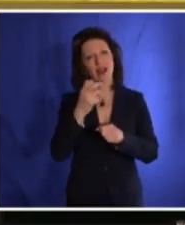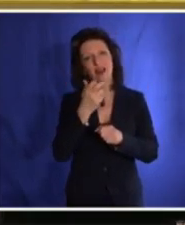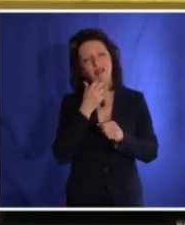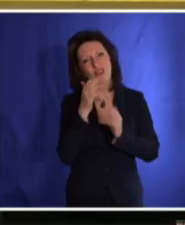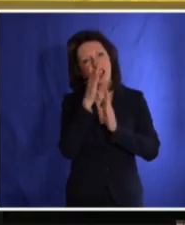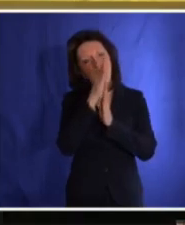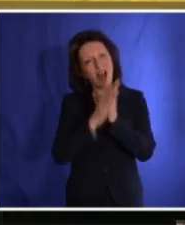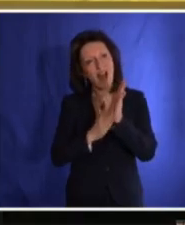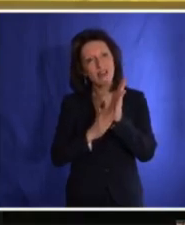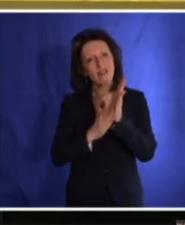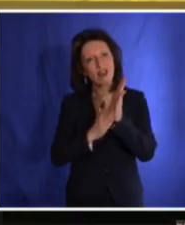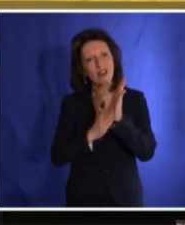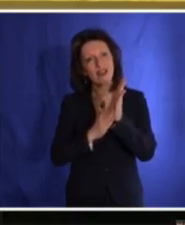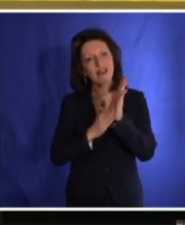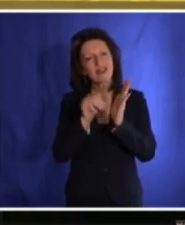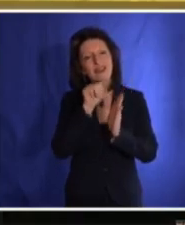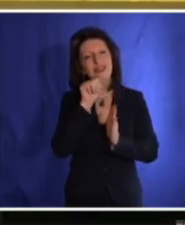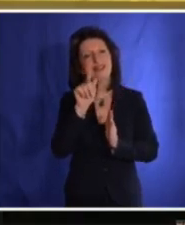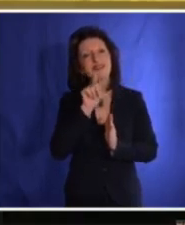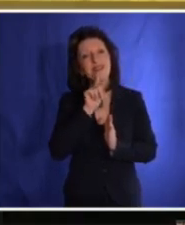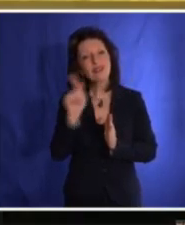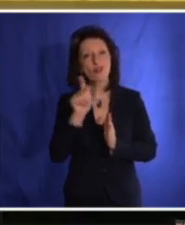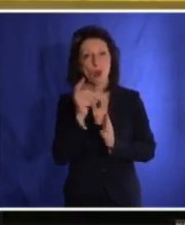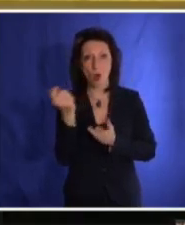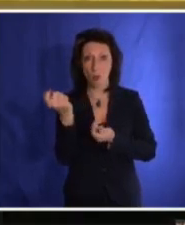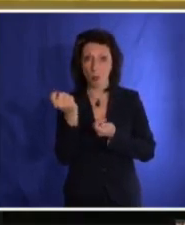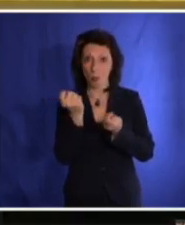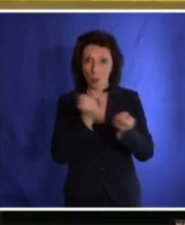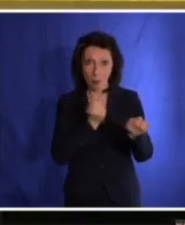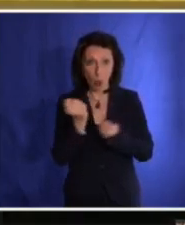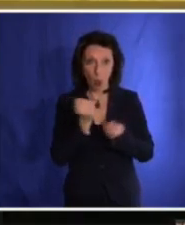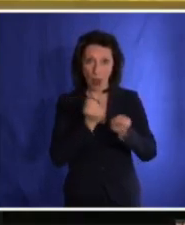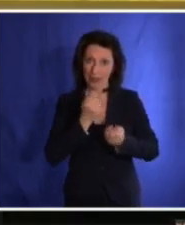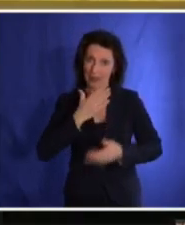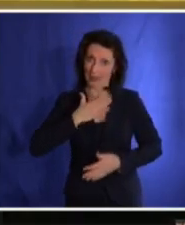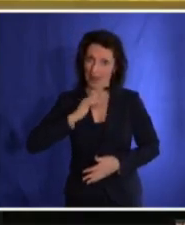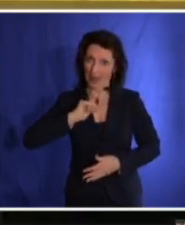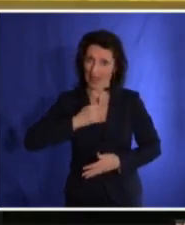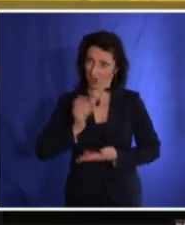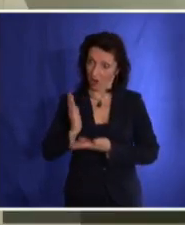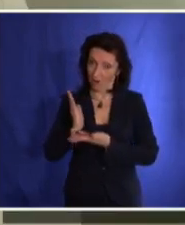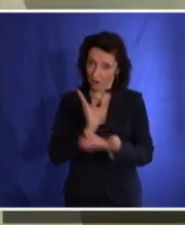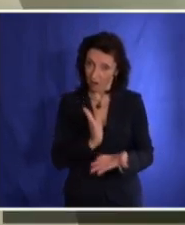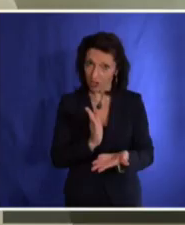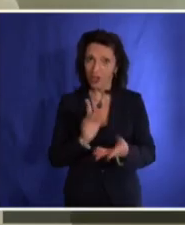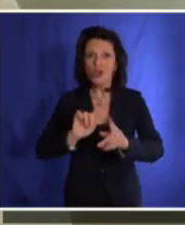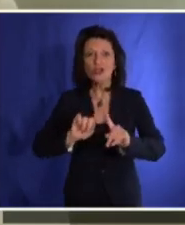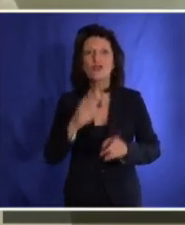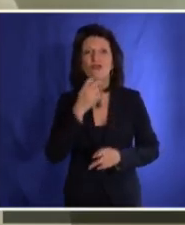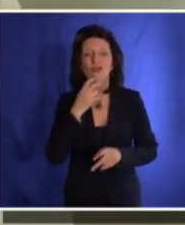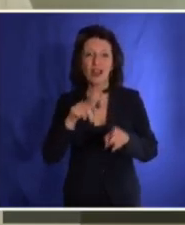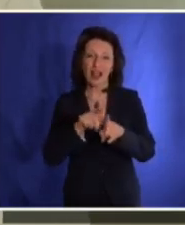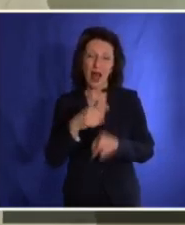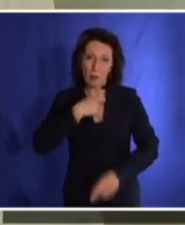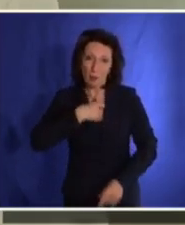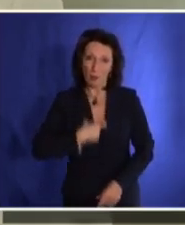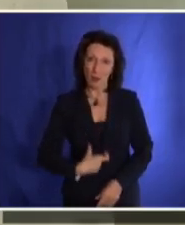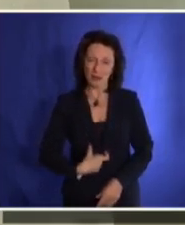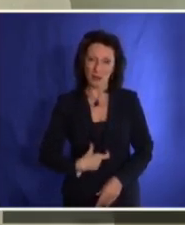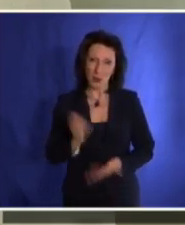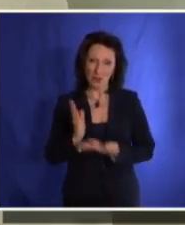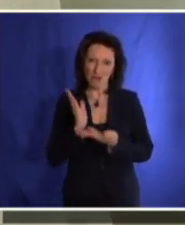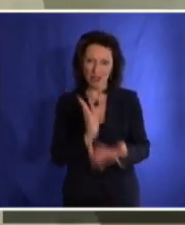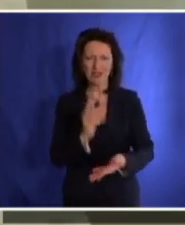nur politisch vorzustellen, sondern vor allem auch persönlich vorzustellen. Ich weiß, ihr kennt mich